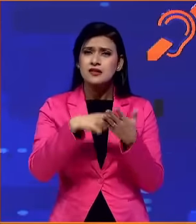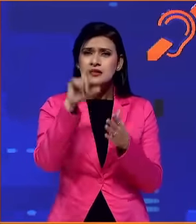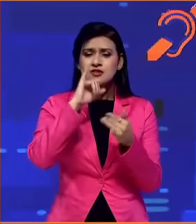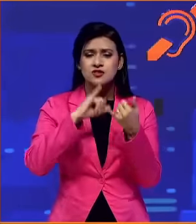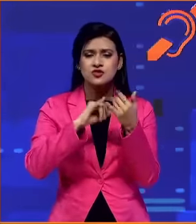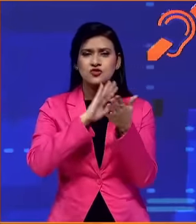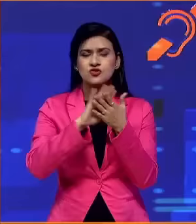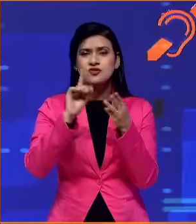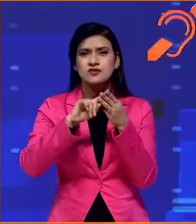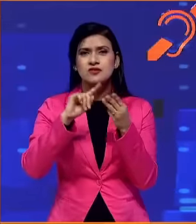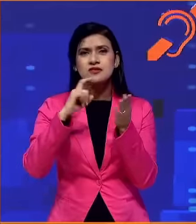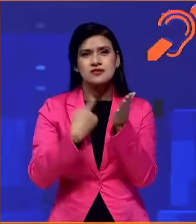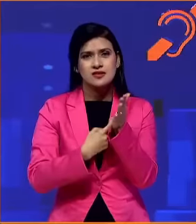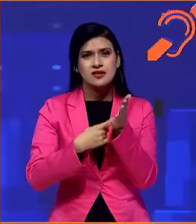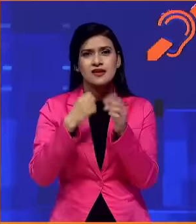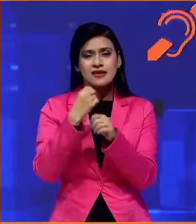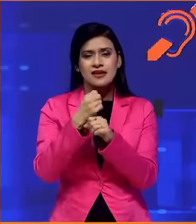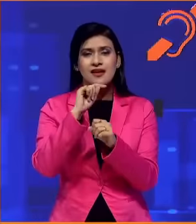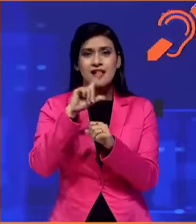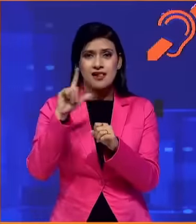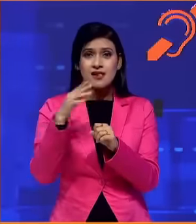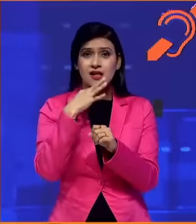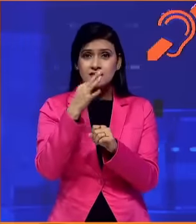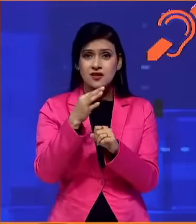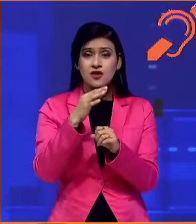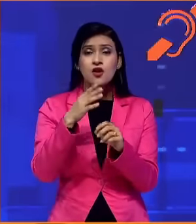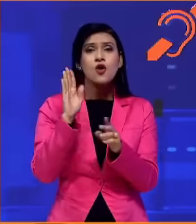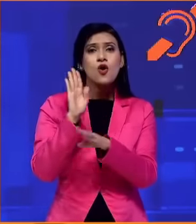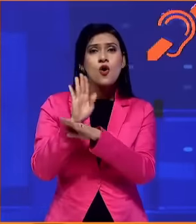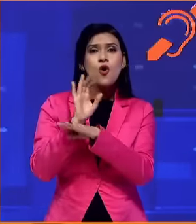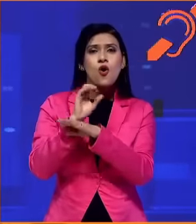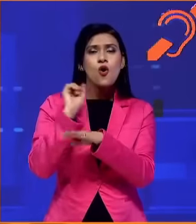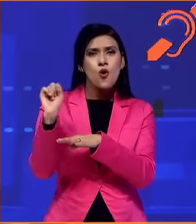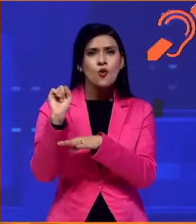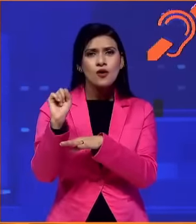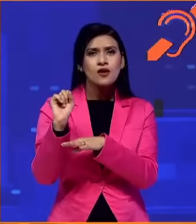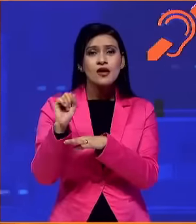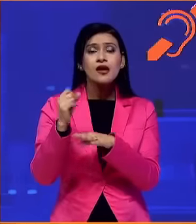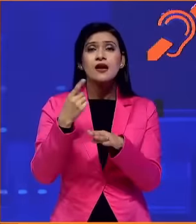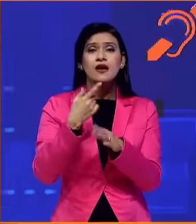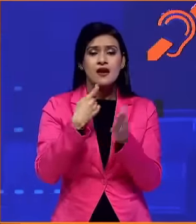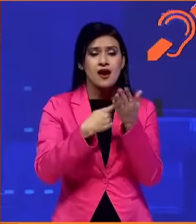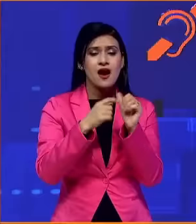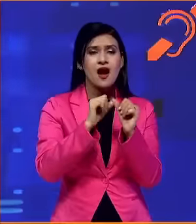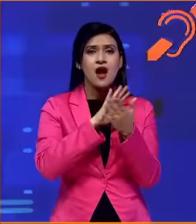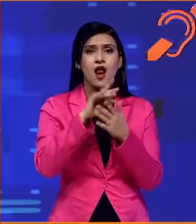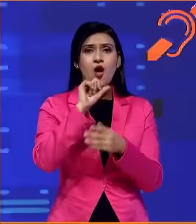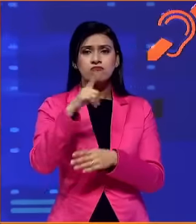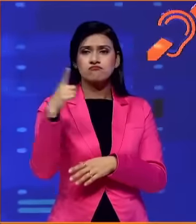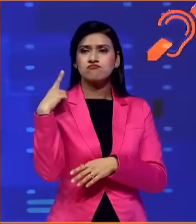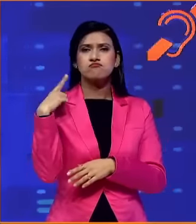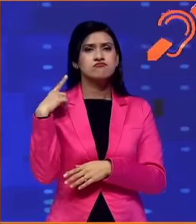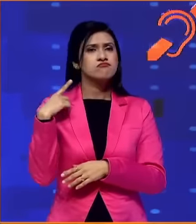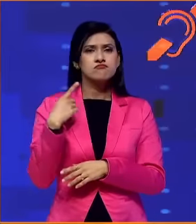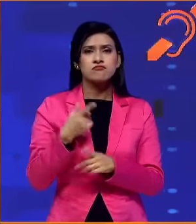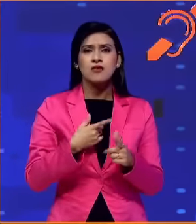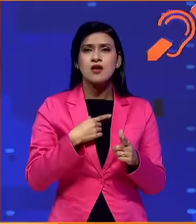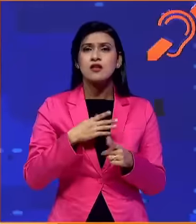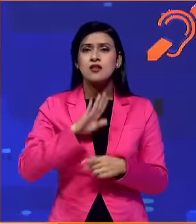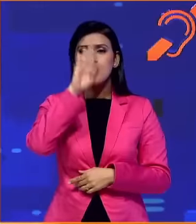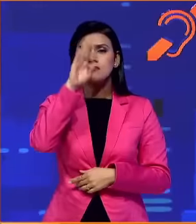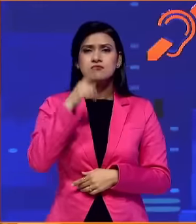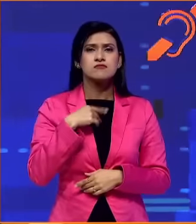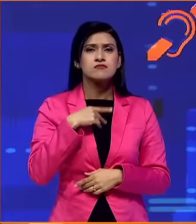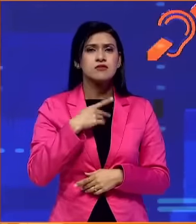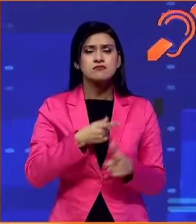दी. उन्होंनेकहाकिकांग्रेसमेंरहतेहुएहमारीसमस्या हमारीसेनाकाजनरलथा। राहुलगांधीएकऐसेसेनापतिहैंजो अपनीहीसेनापरगोली